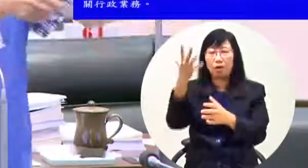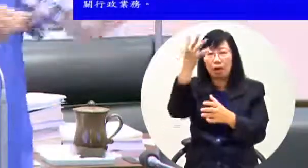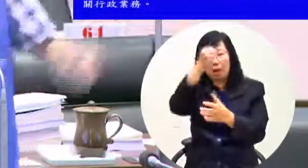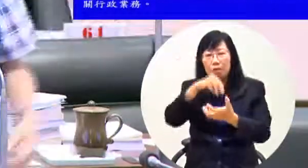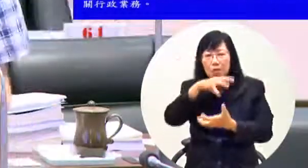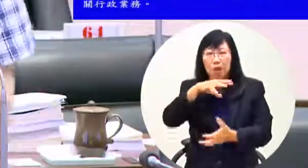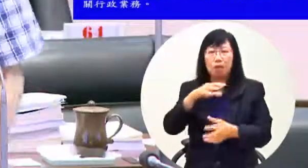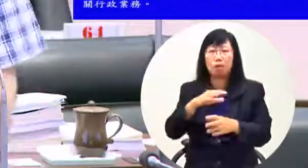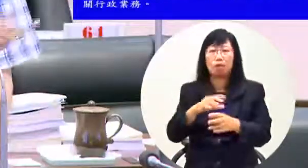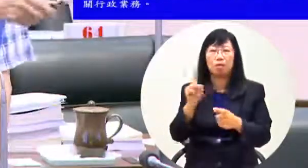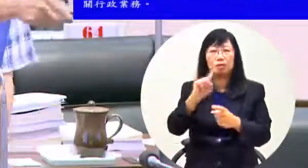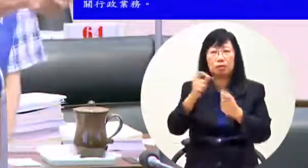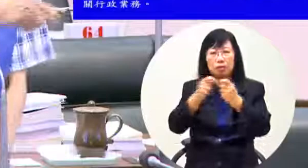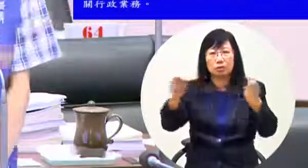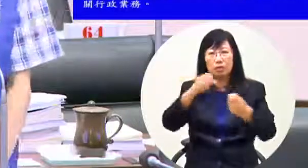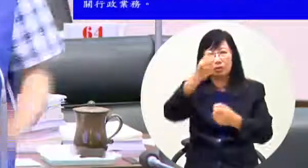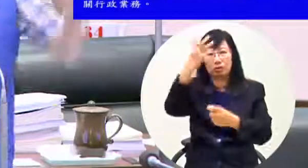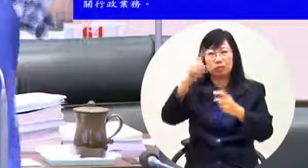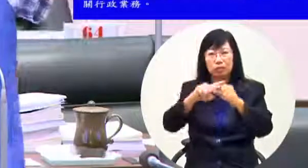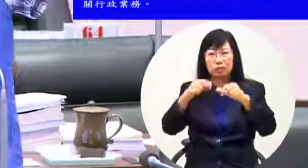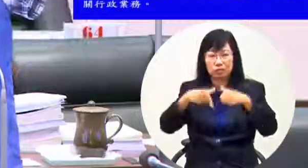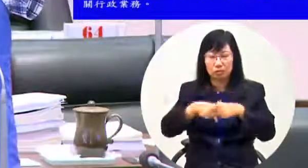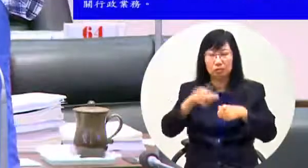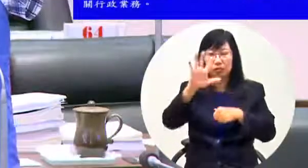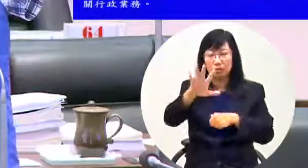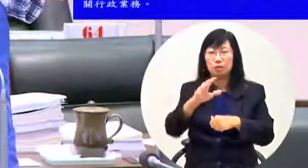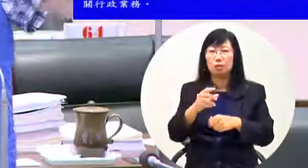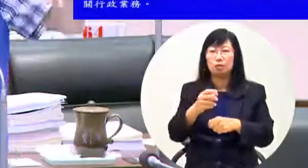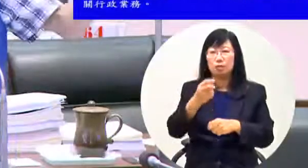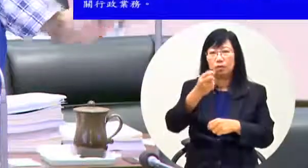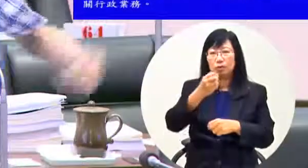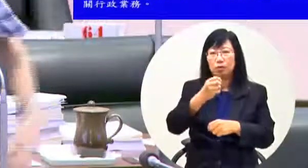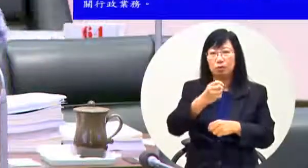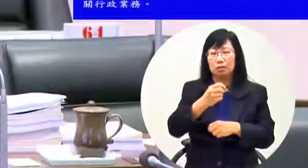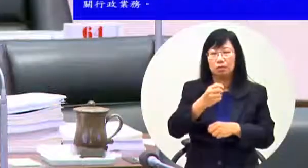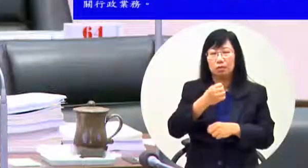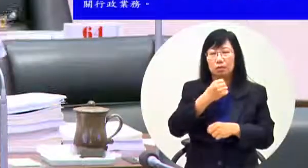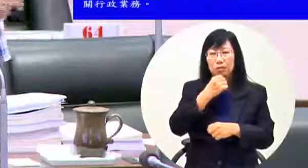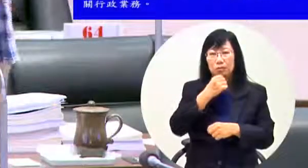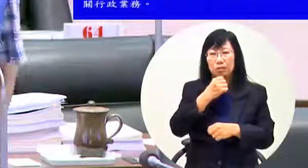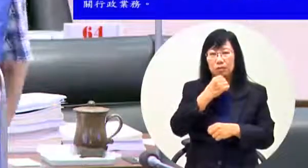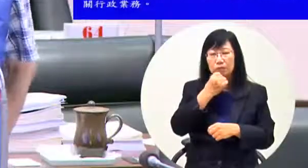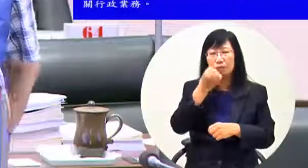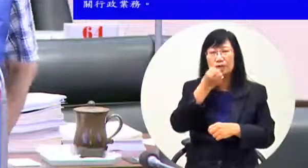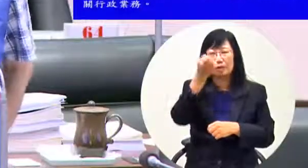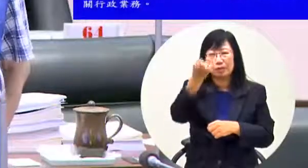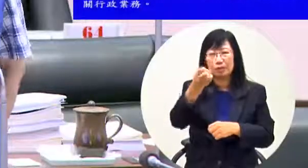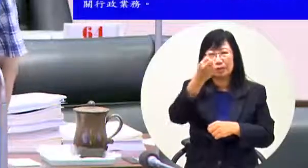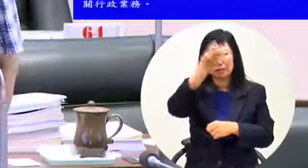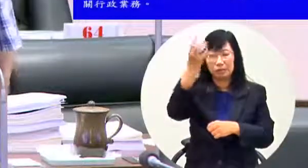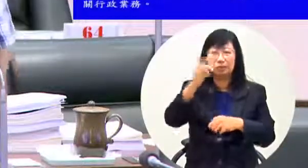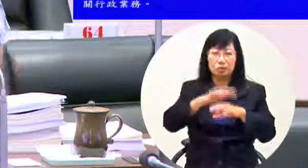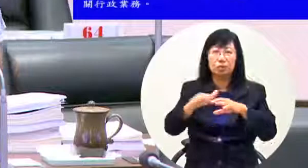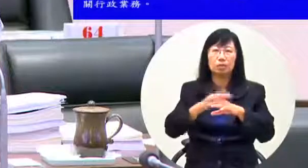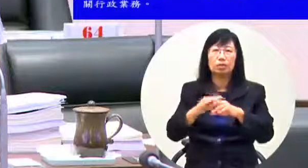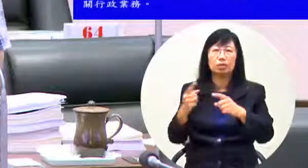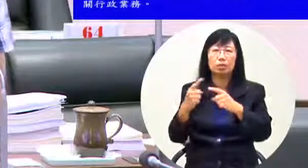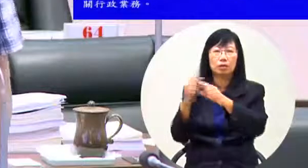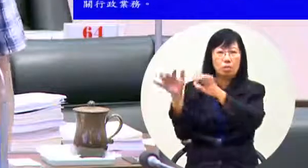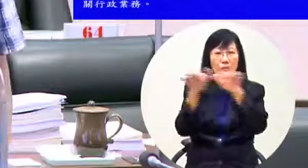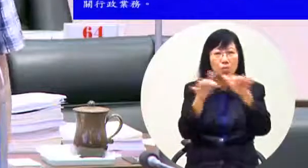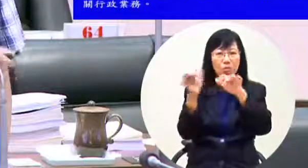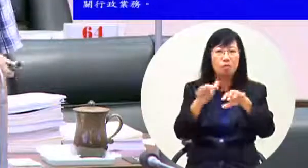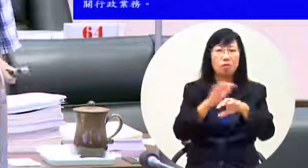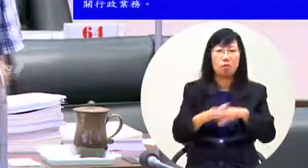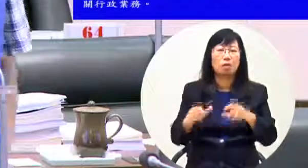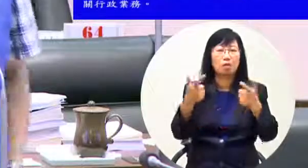啊，各方面青少年也有青少年的活动，因为我讲的这个综合活动中心不是只有老人在那边什么歌唱会，不是在，